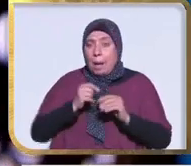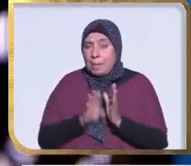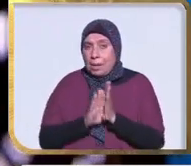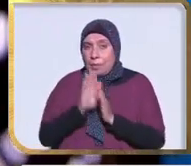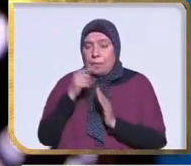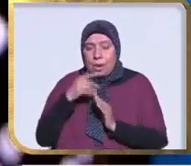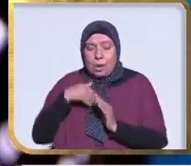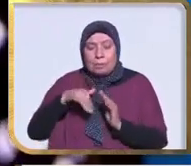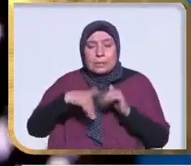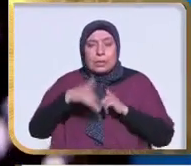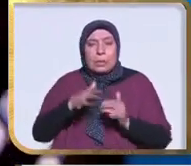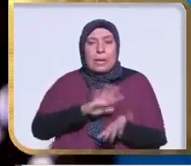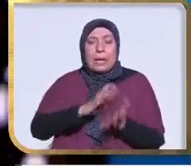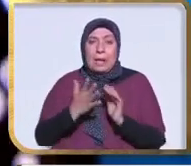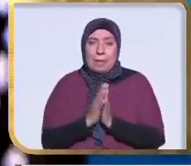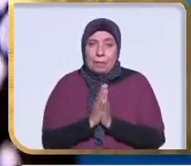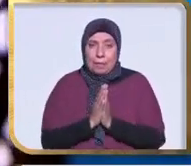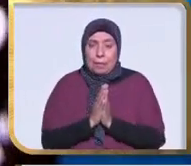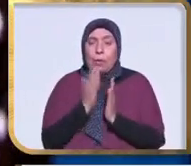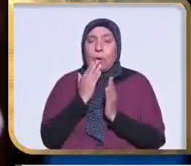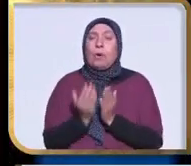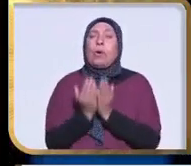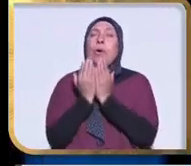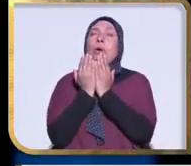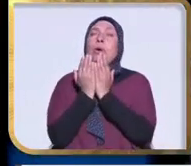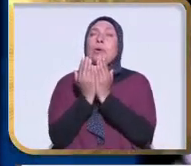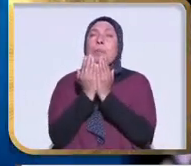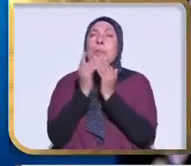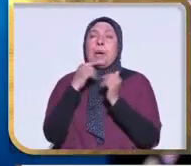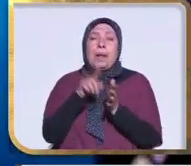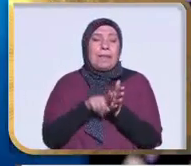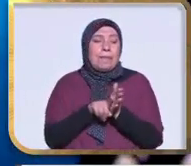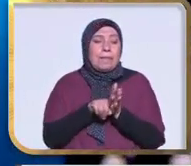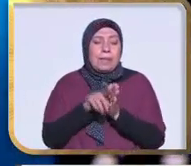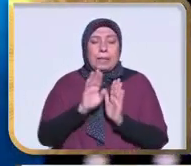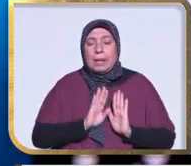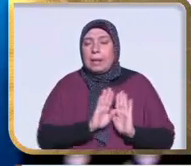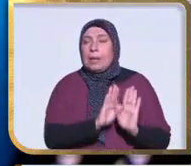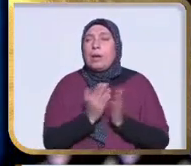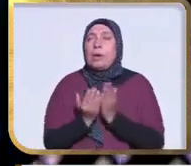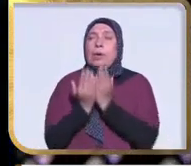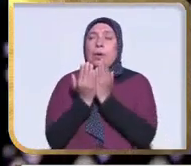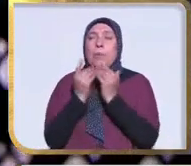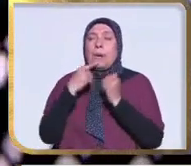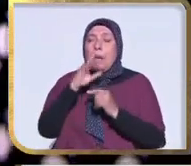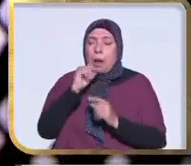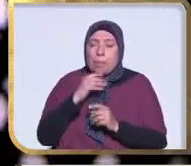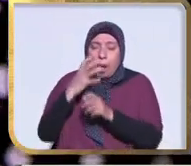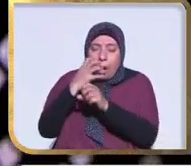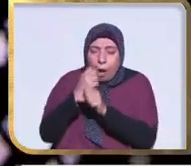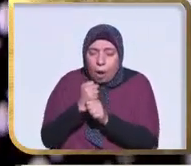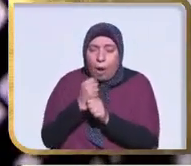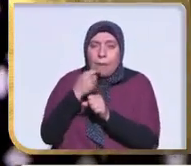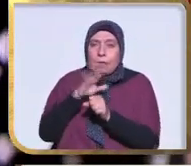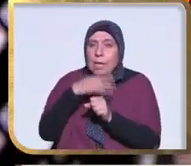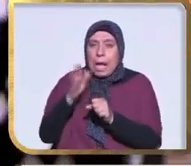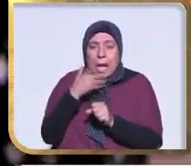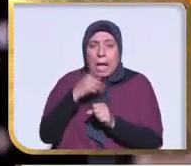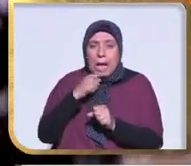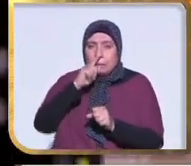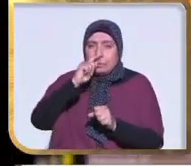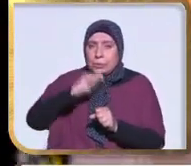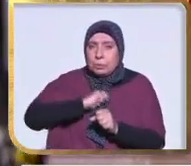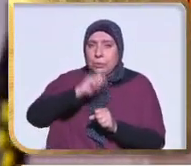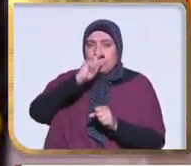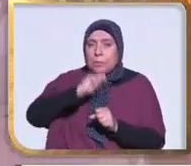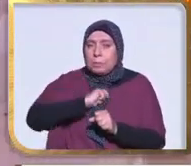رشدنا وترد بها الفتن عنا وتعصمنا بها من كل سوء